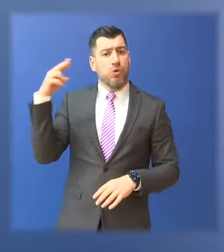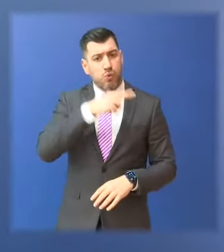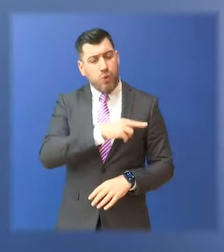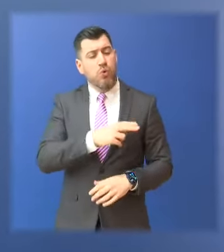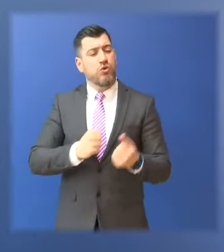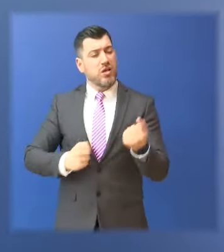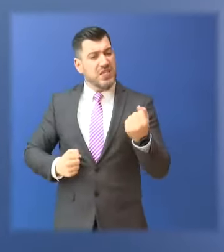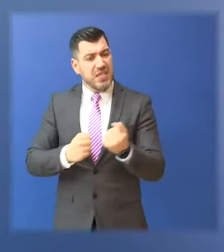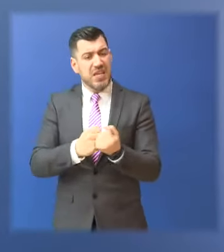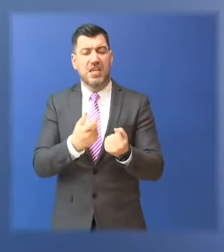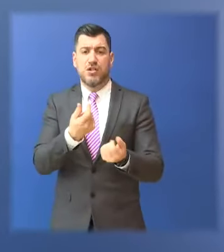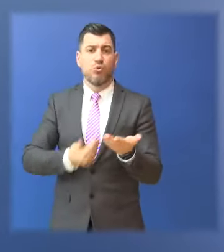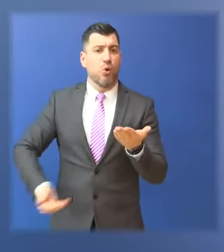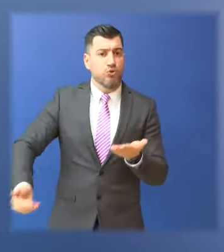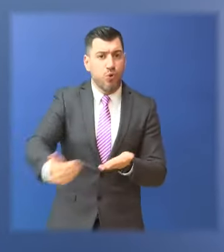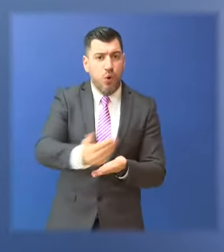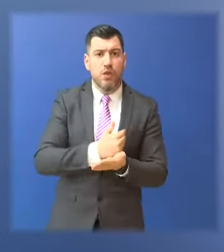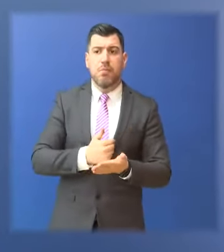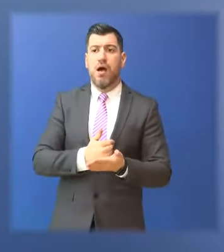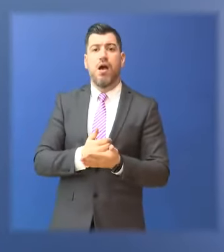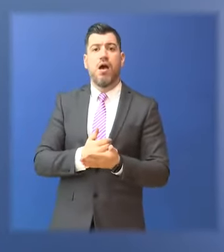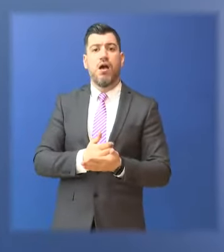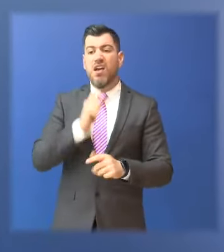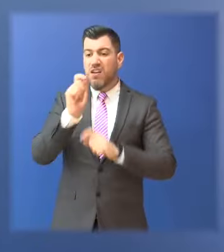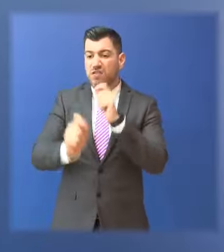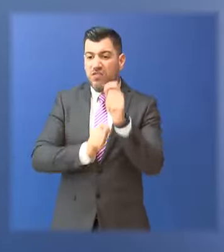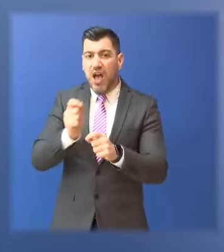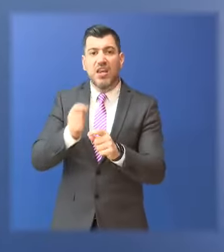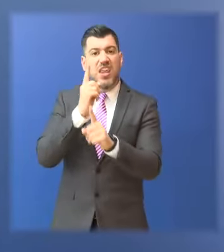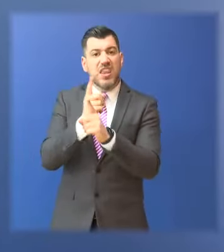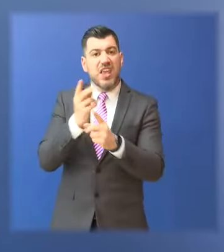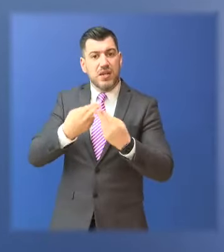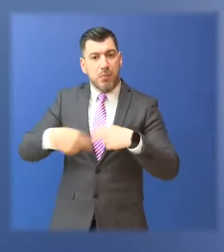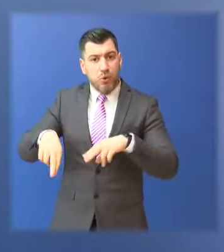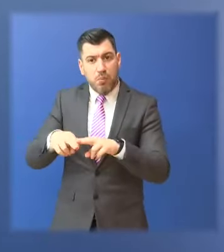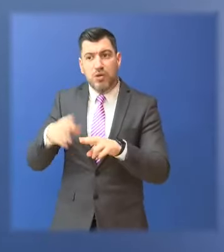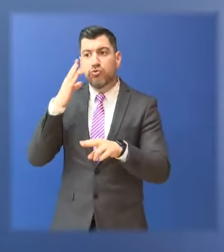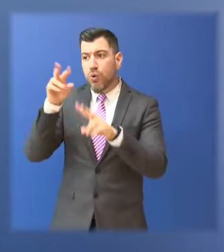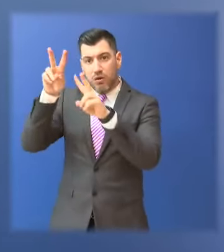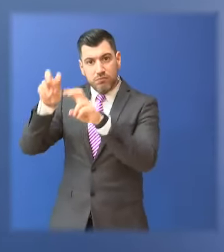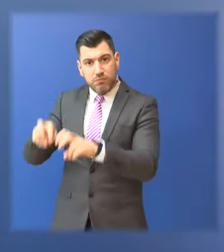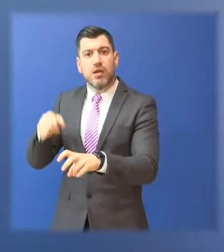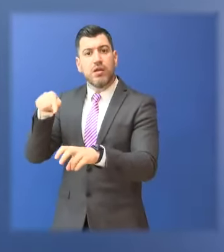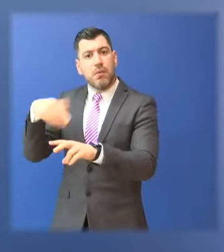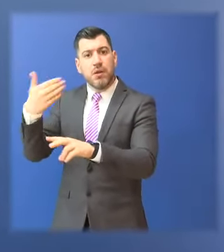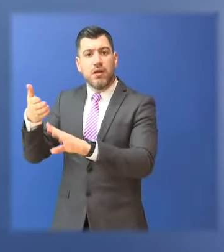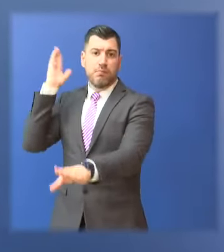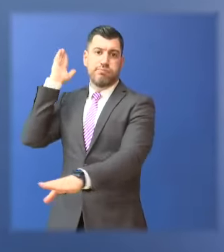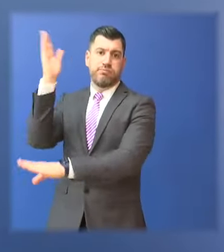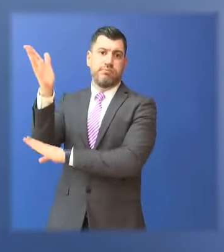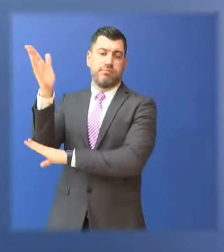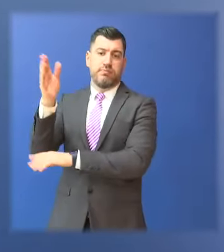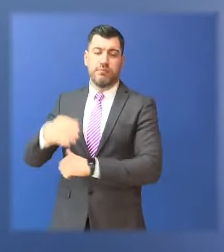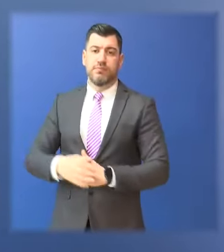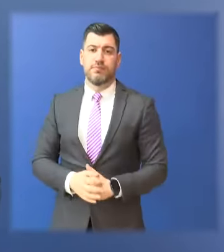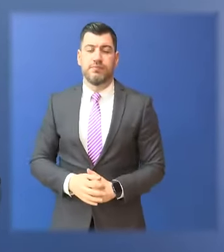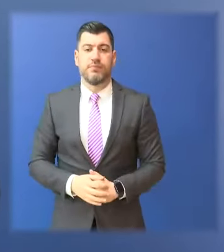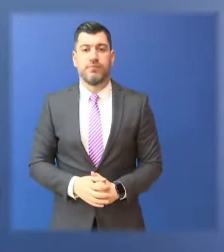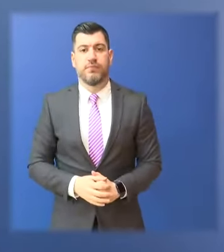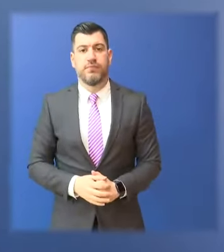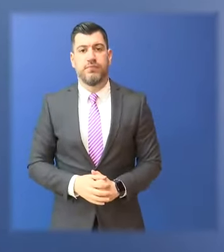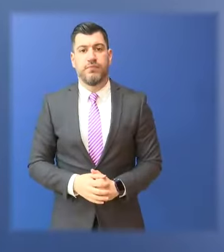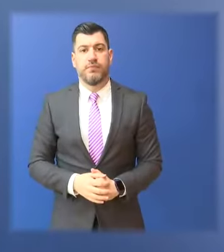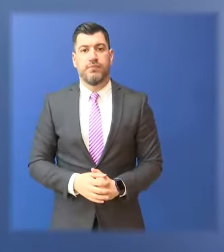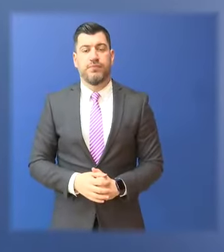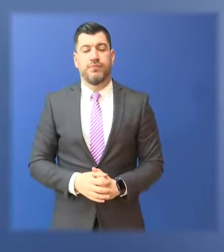αλλά και με τη λειτουργία των ελεγκτικών μηχανισμών για να επιβάλλουν τα αντίστοιχα πρόστιμα. Ελάτε. Κύριε Εκπρόσωπε, ο